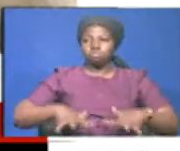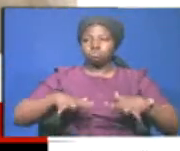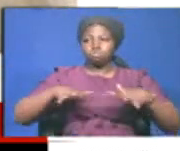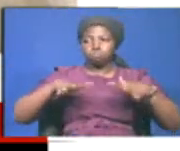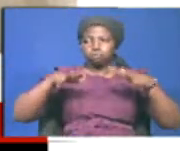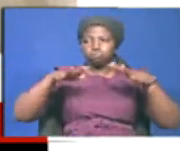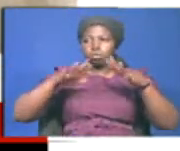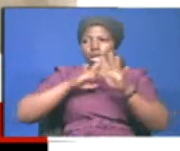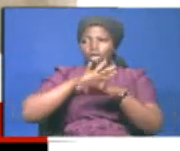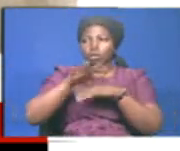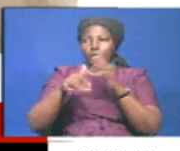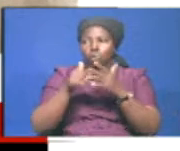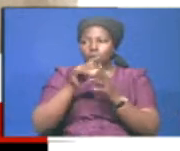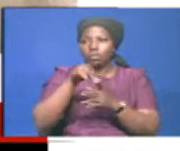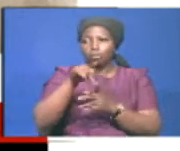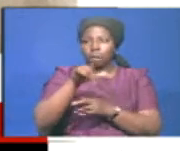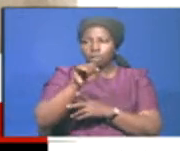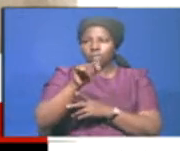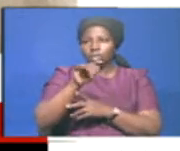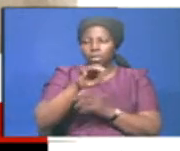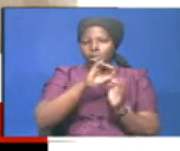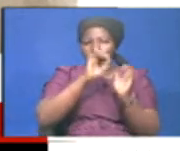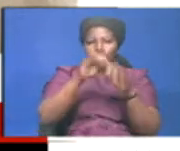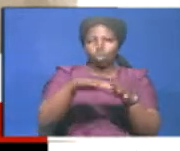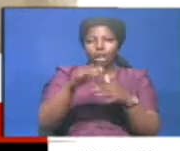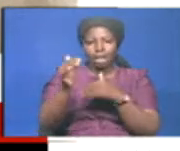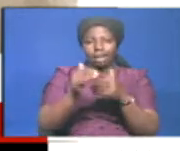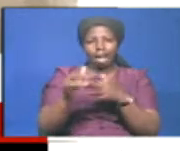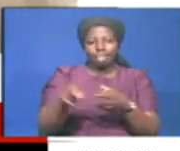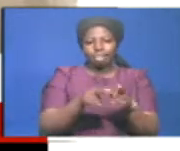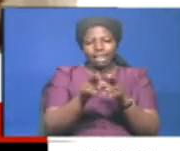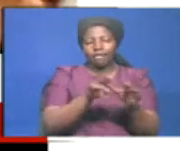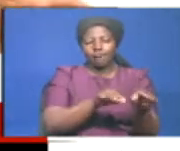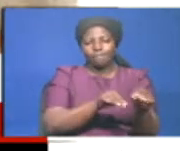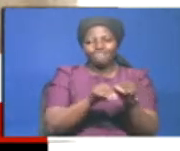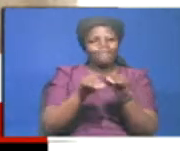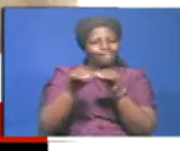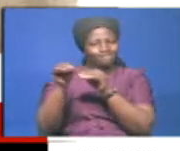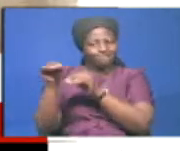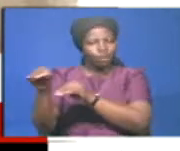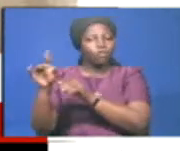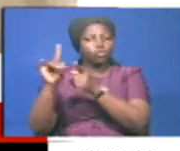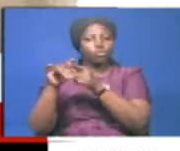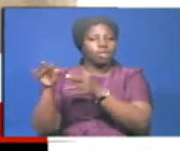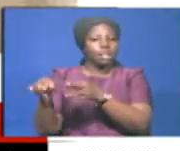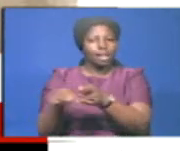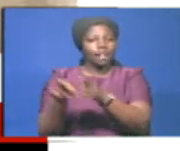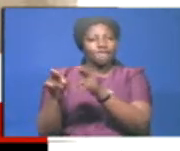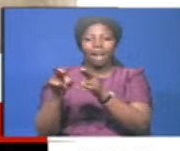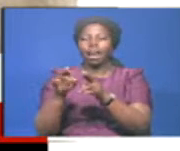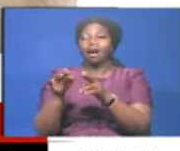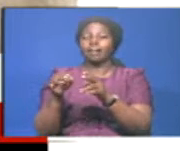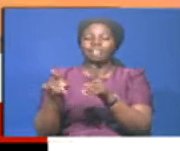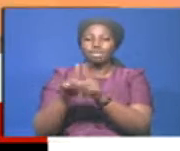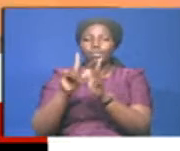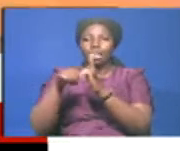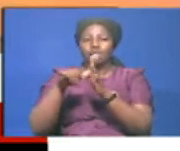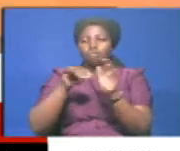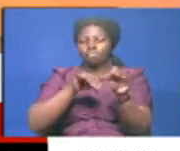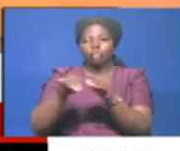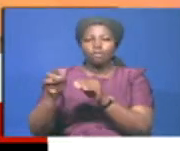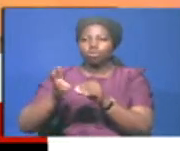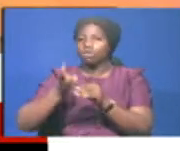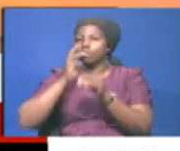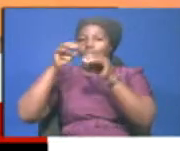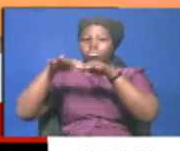yote tunaitupa kando ya hizi mito tunaipata imefika baharini. Ndio. Ikiwa haya